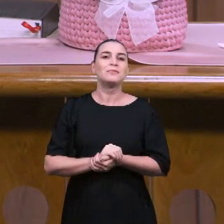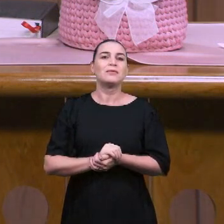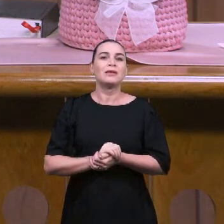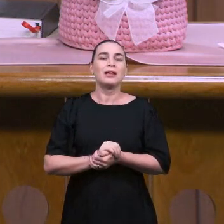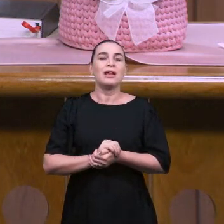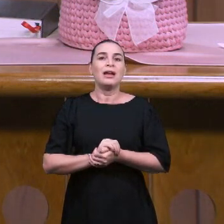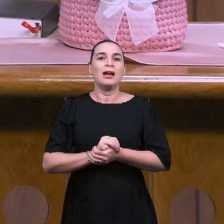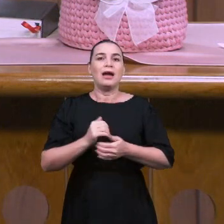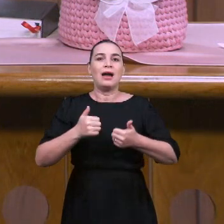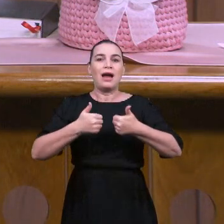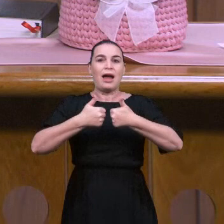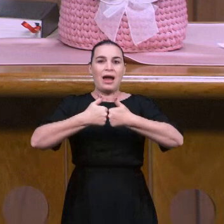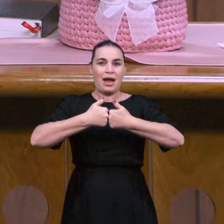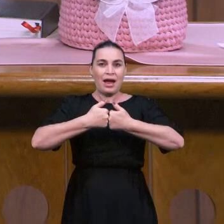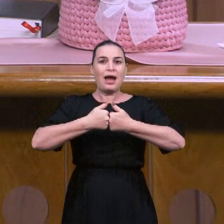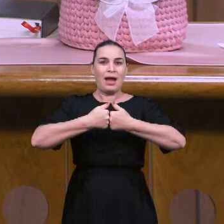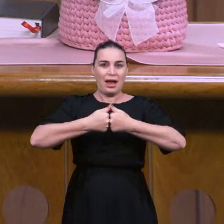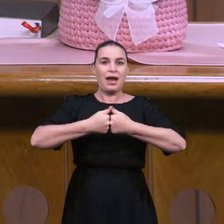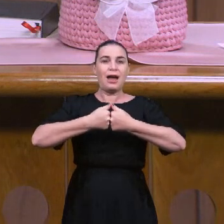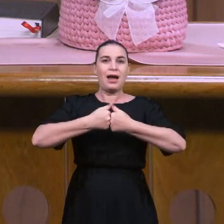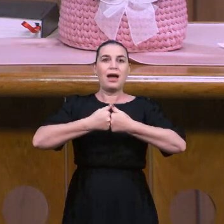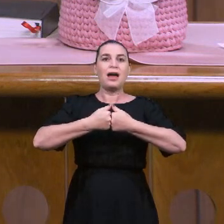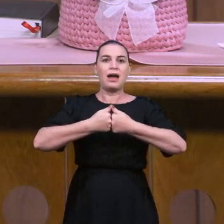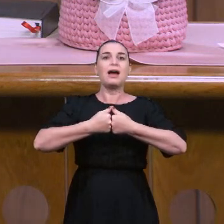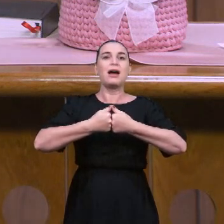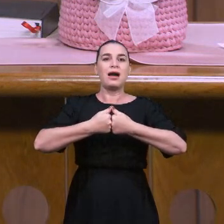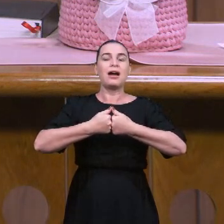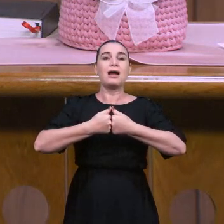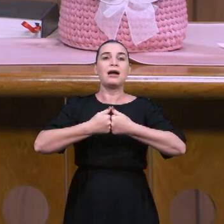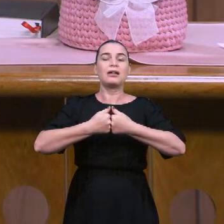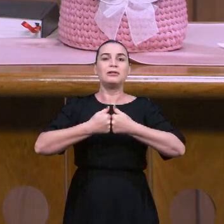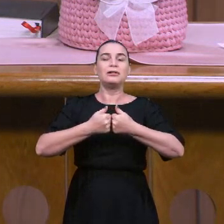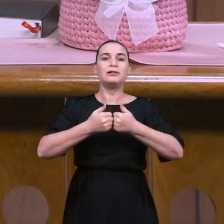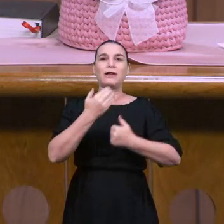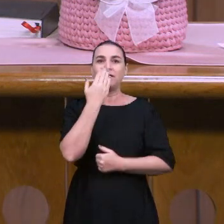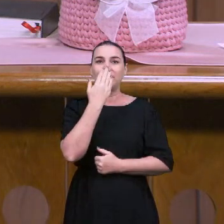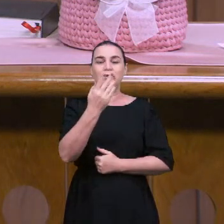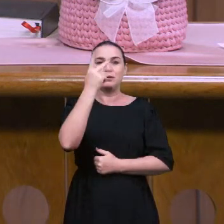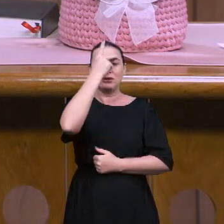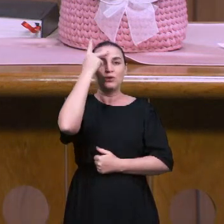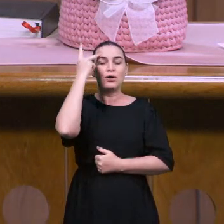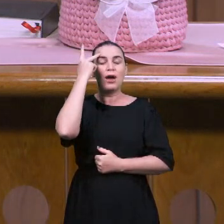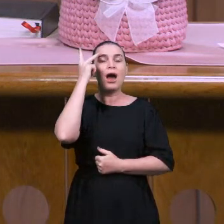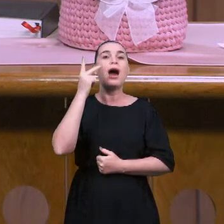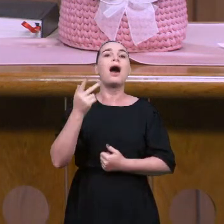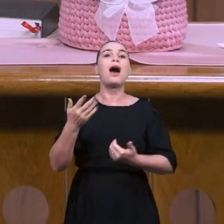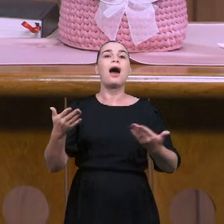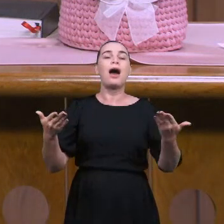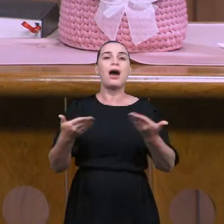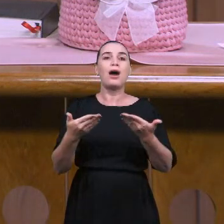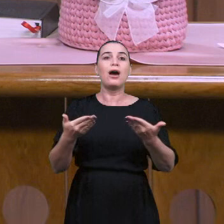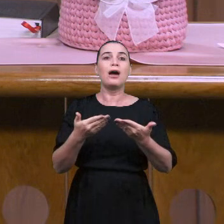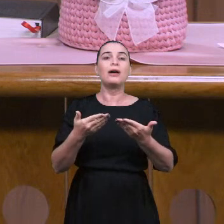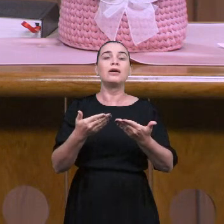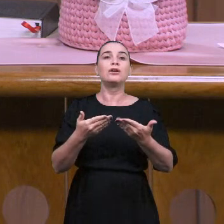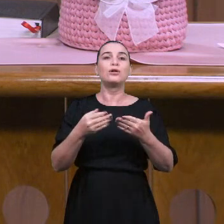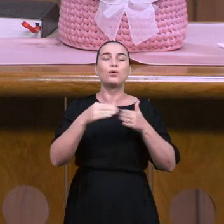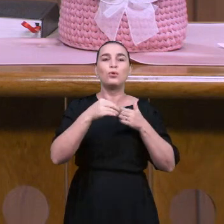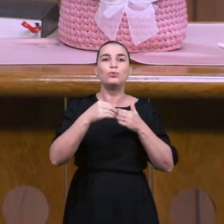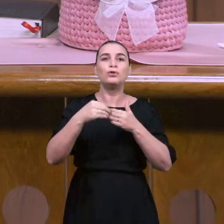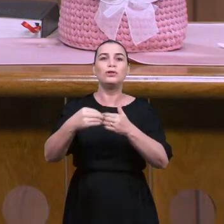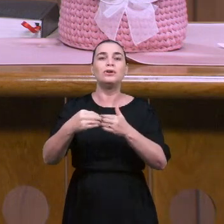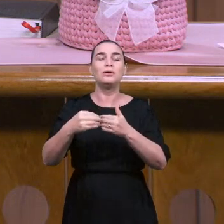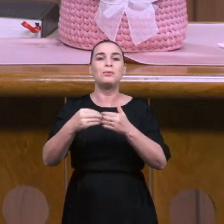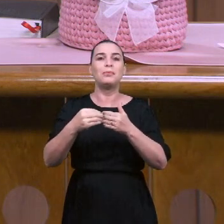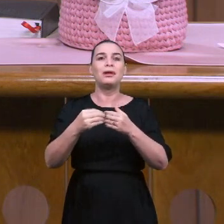l'arche devant, regardez bien, il dit, conduit par la Trinité. Je pose la question, l'arche a